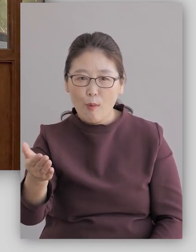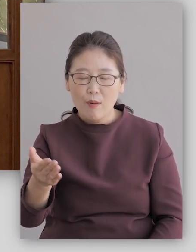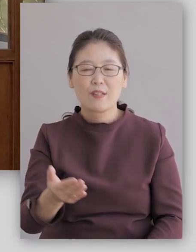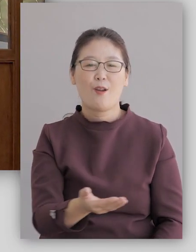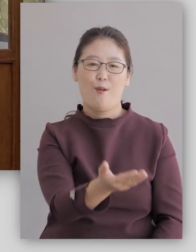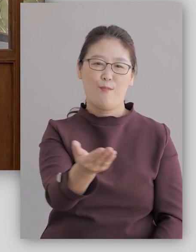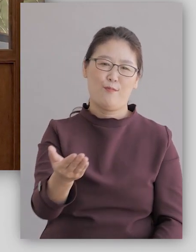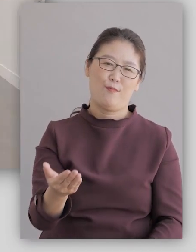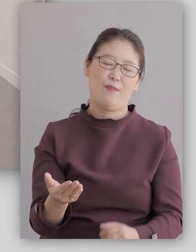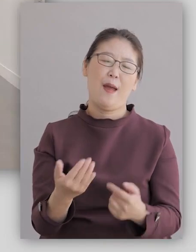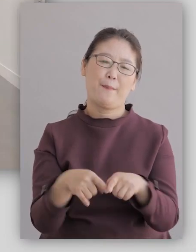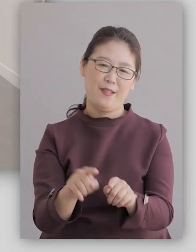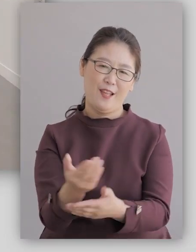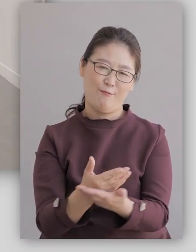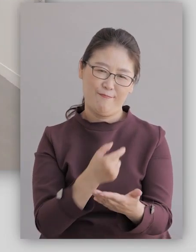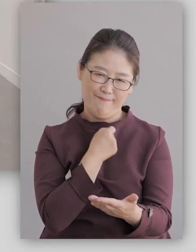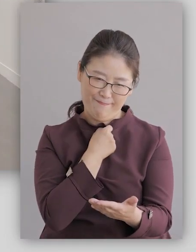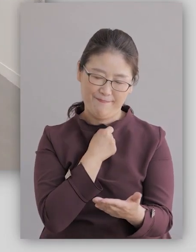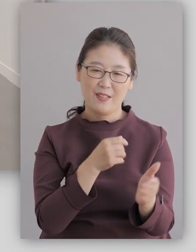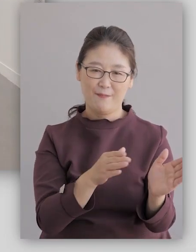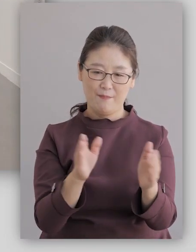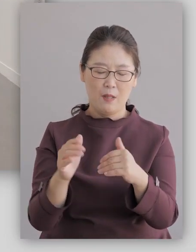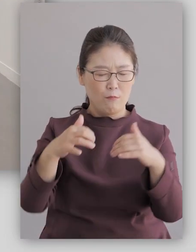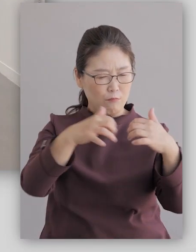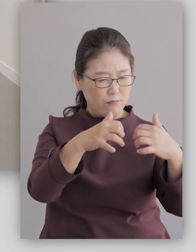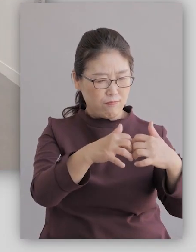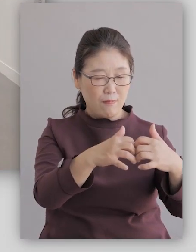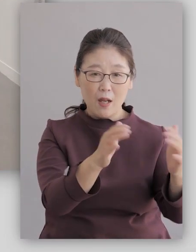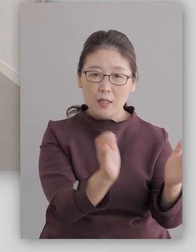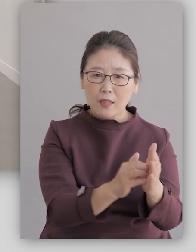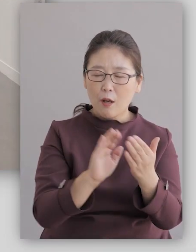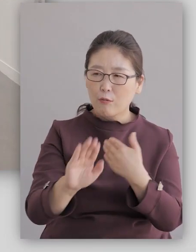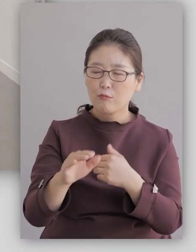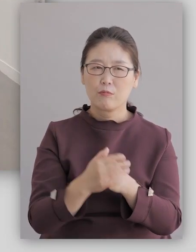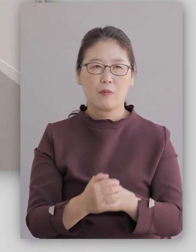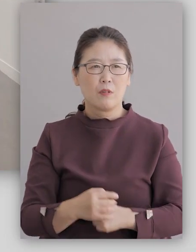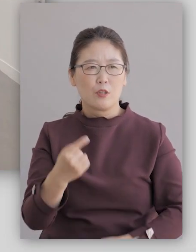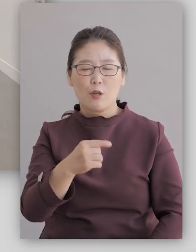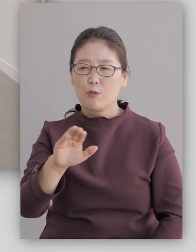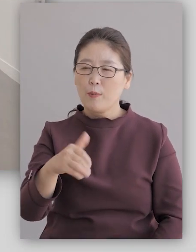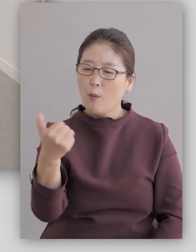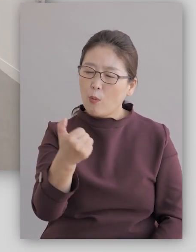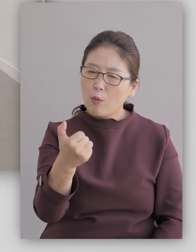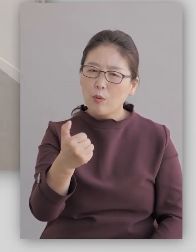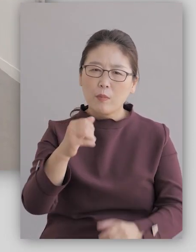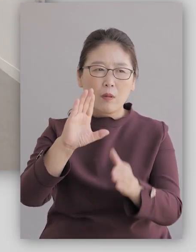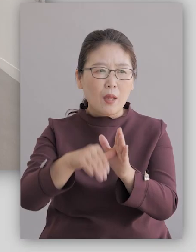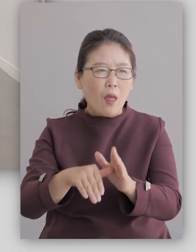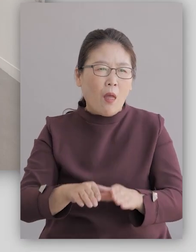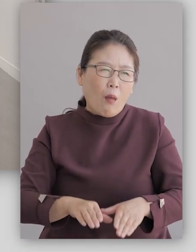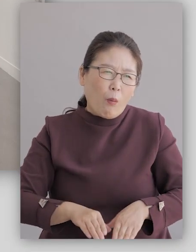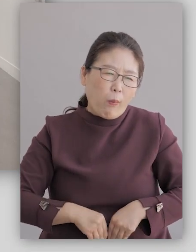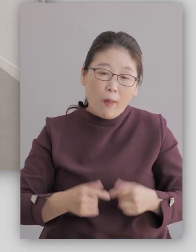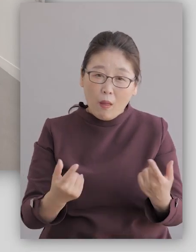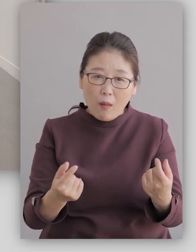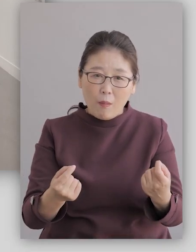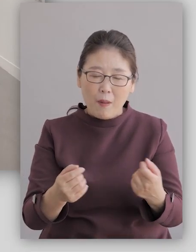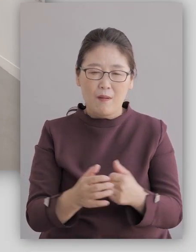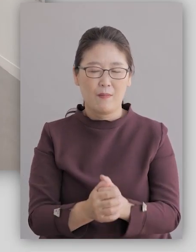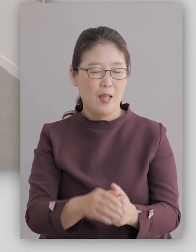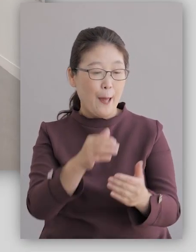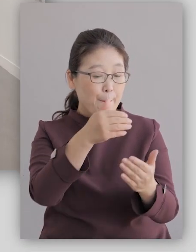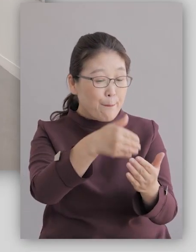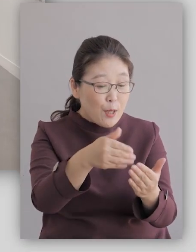나누고자 하였습니다. 전쟁 시기가 끝나고 궁핍했던 50년대는 어떤 시대였을까요? 해마다 미술에